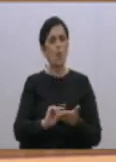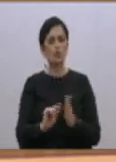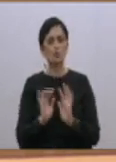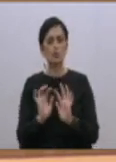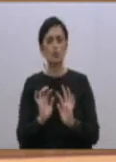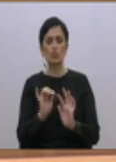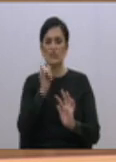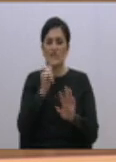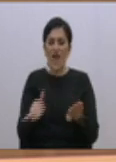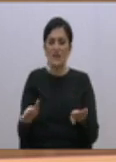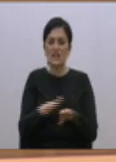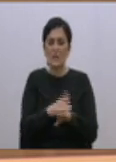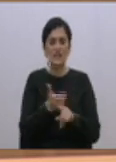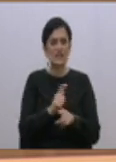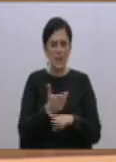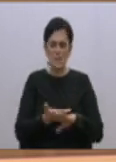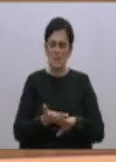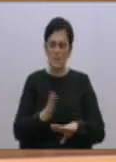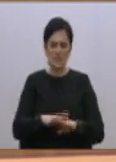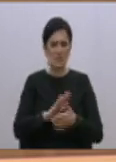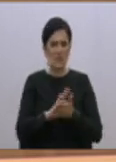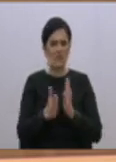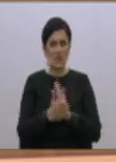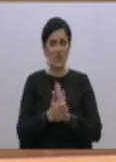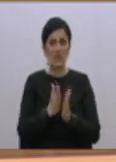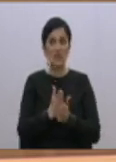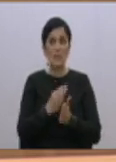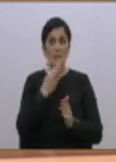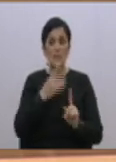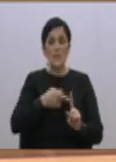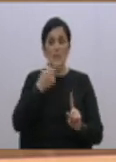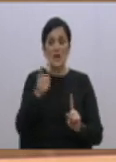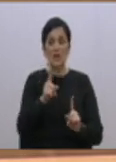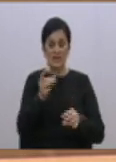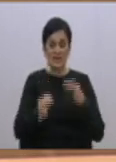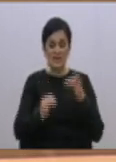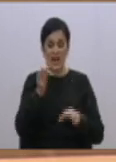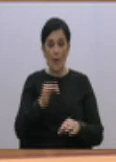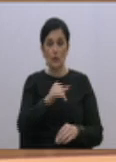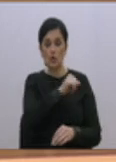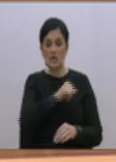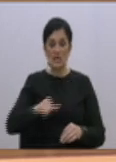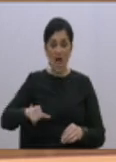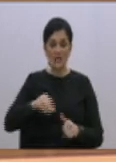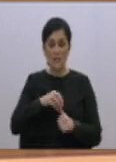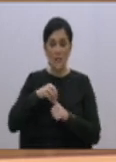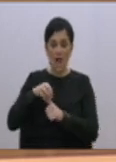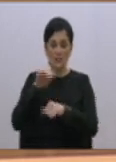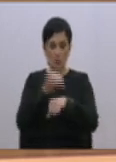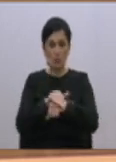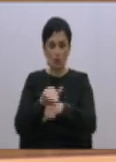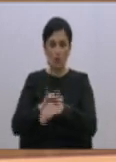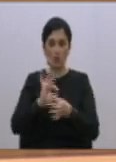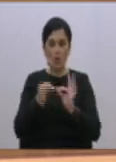ვერ გადაიფარება იმით, რომ ძალიან მძიმე უმძიმეს ვითარებაში აღმოჩნდით მას მერე, რაც სასამართლო კლანის მეთაურები მხილებული იქნენ